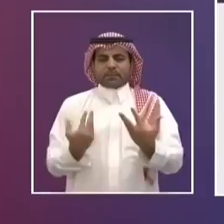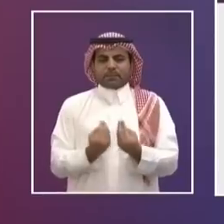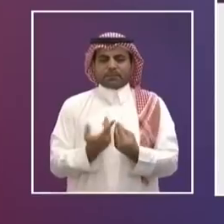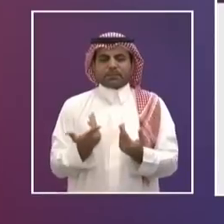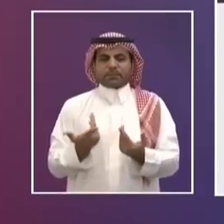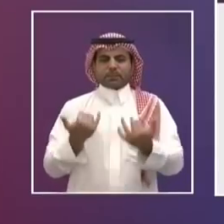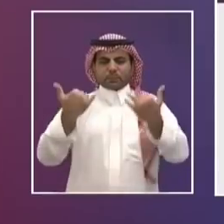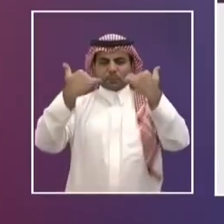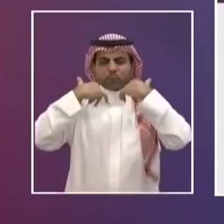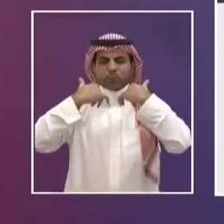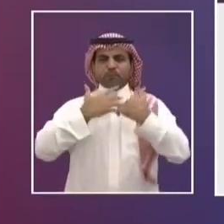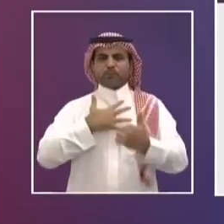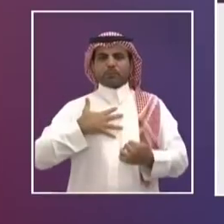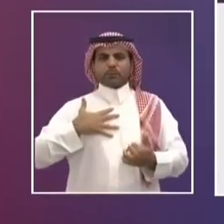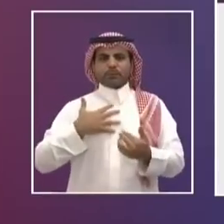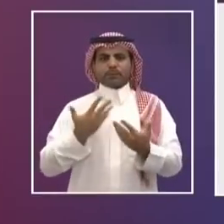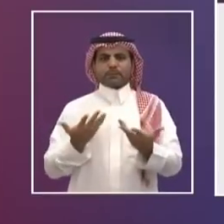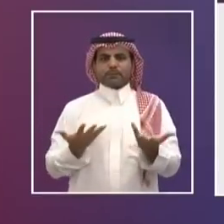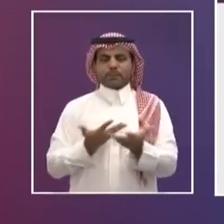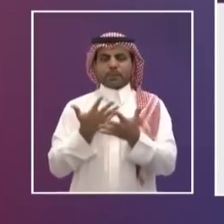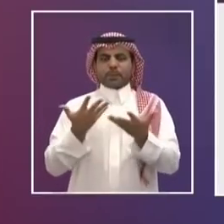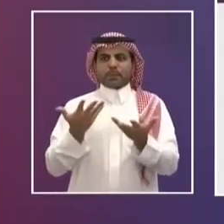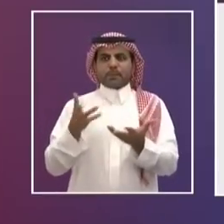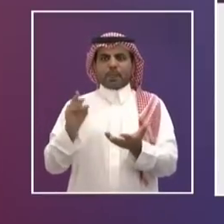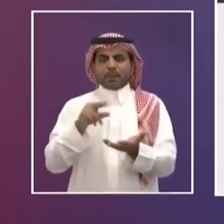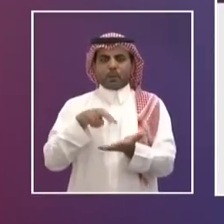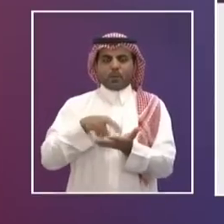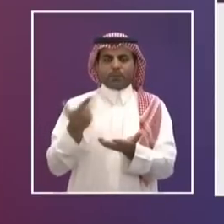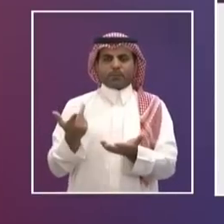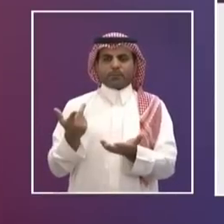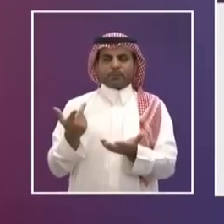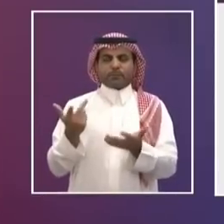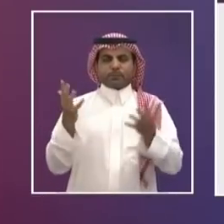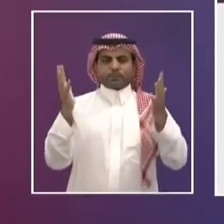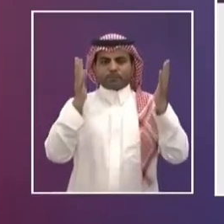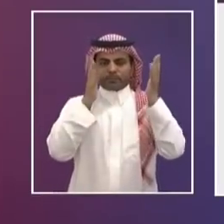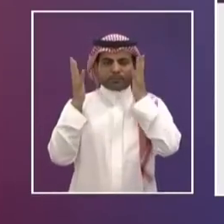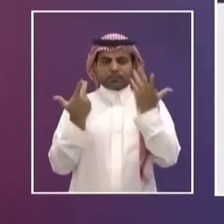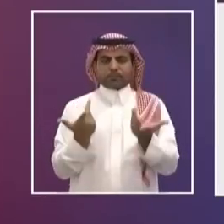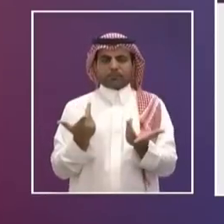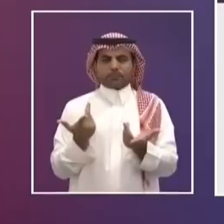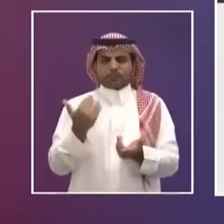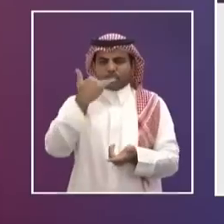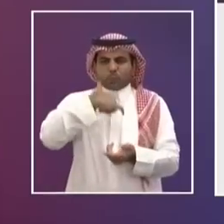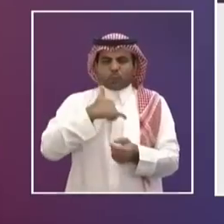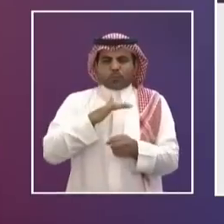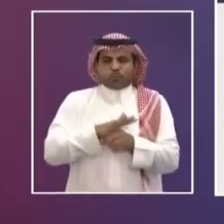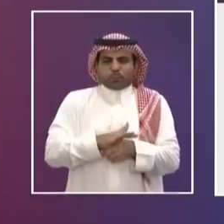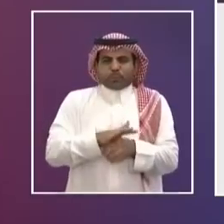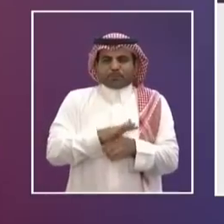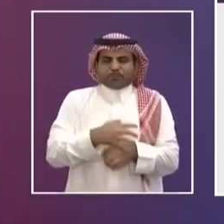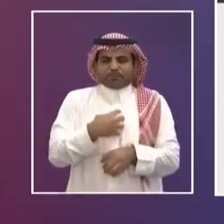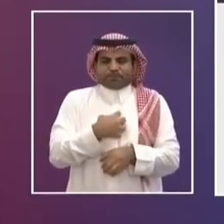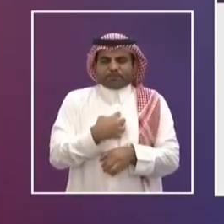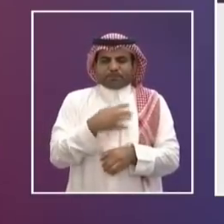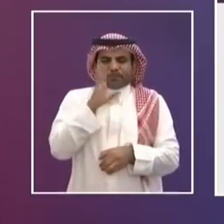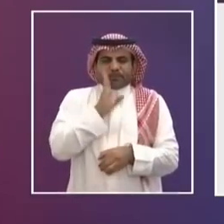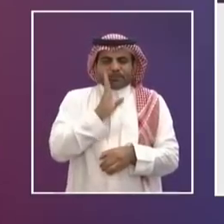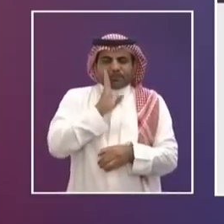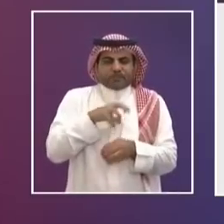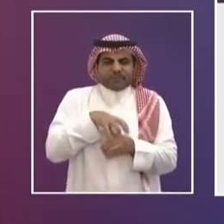من المشاعر في هذه الفترة، مشاعر خوف، مشاعر توتر، مشاعر أو أفكار سلبية تؤثر على